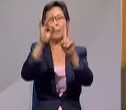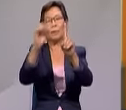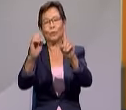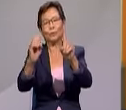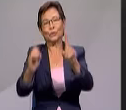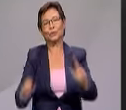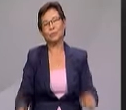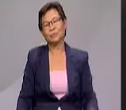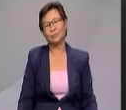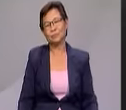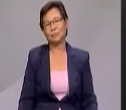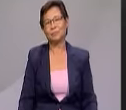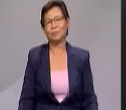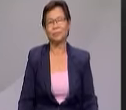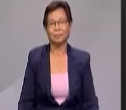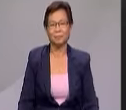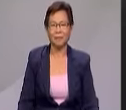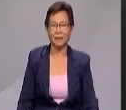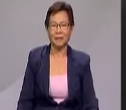1.8-0.0.